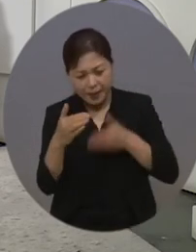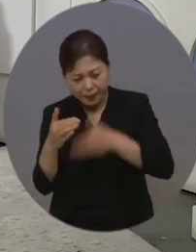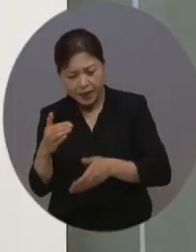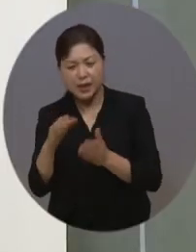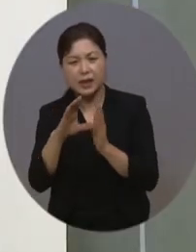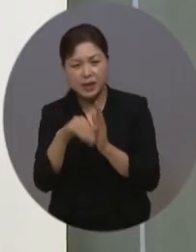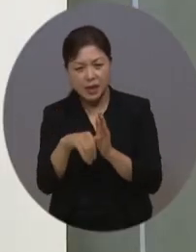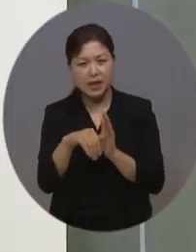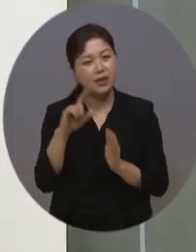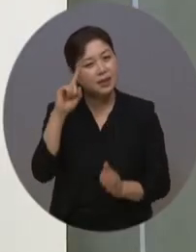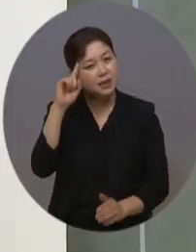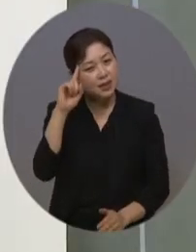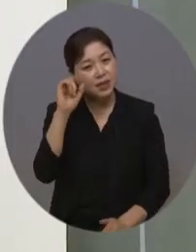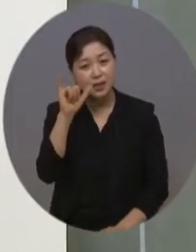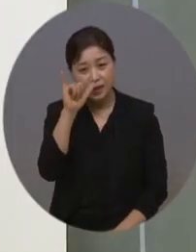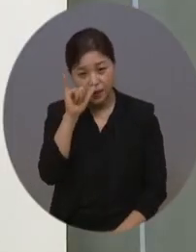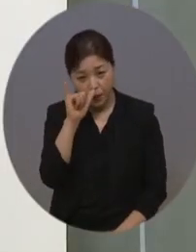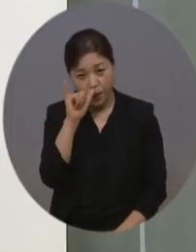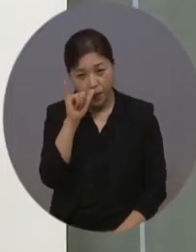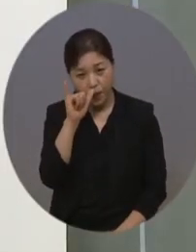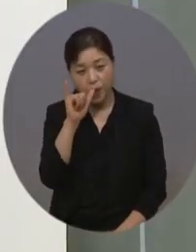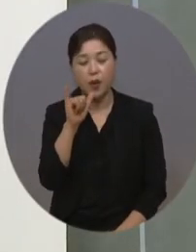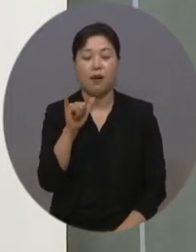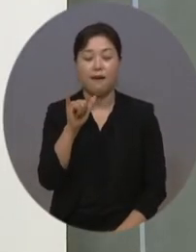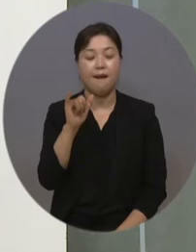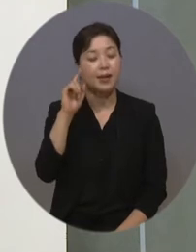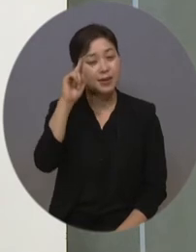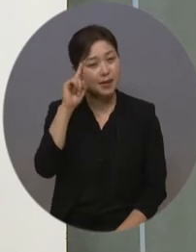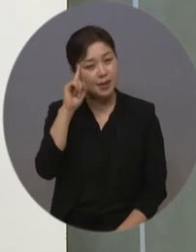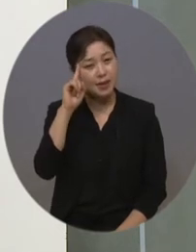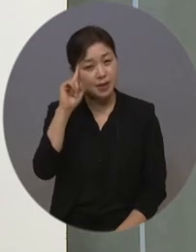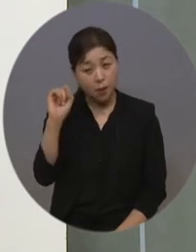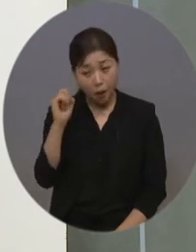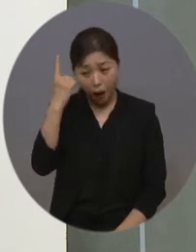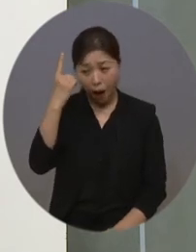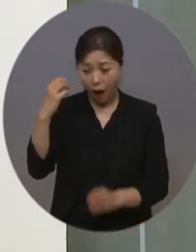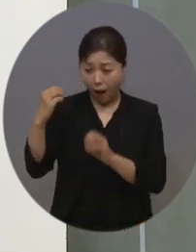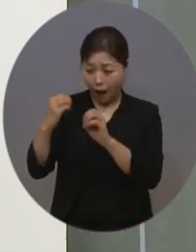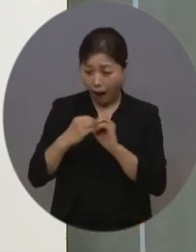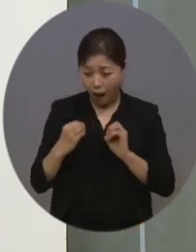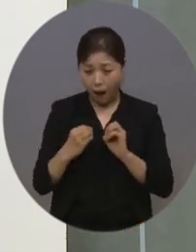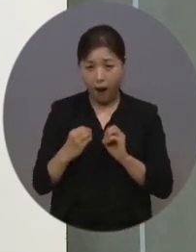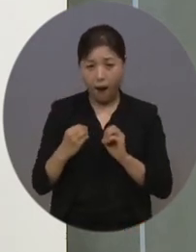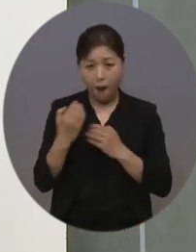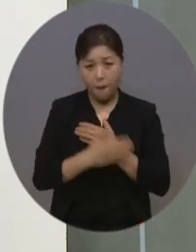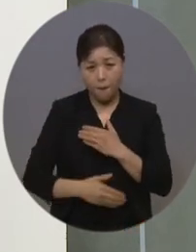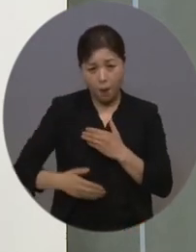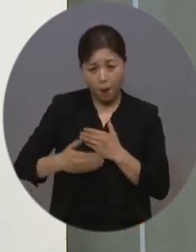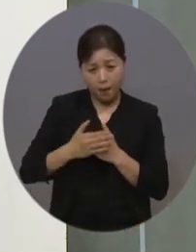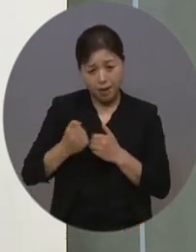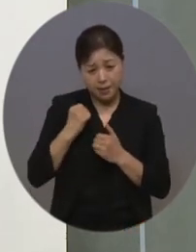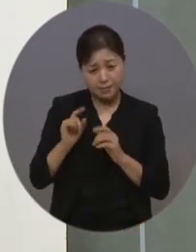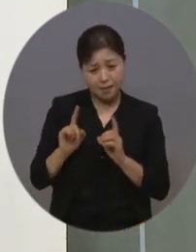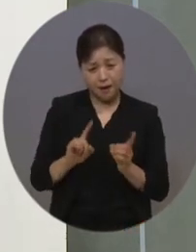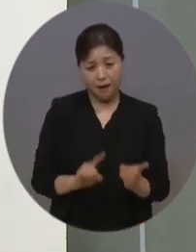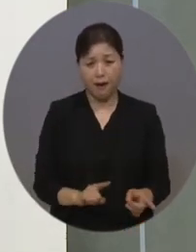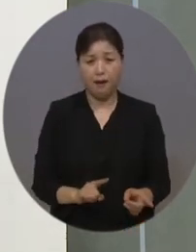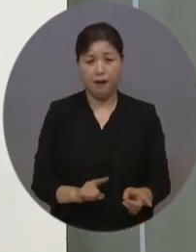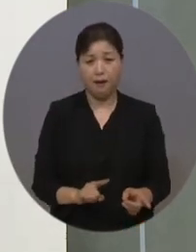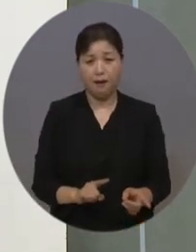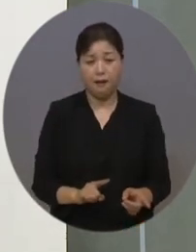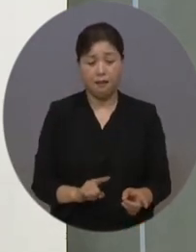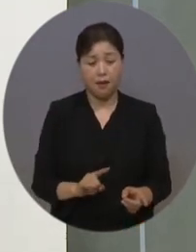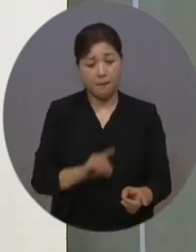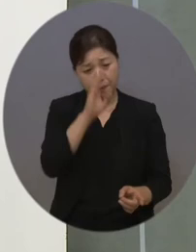때 스트레스가 생기고, 그래서 스트레스로 인해서 면역력이 저하가 되면